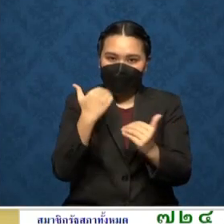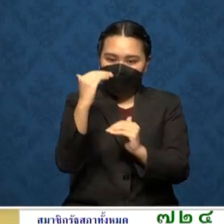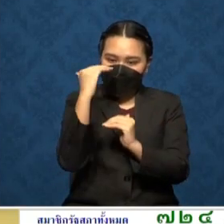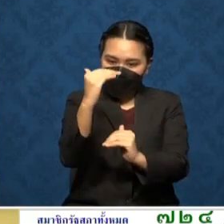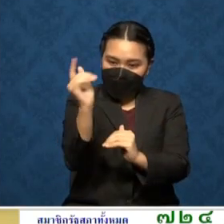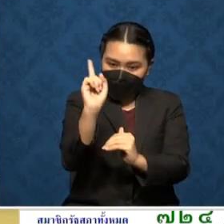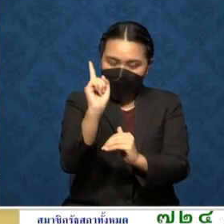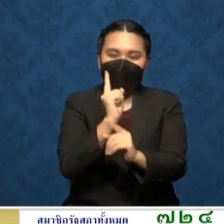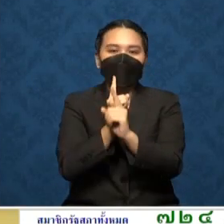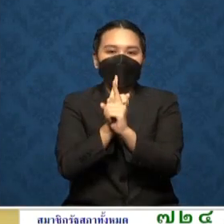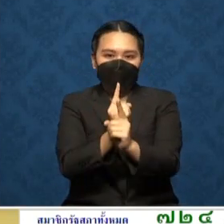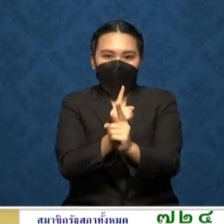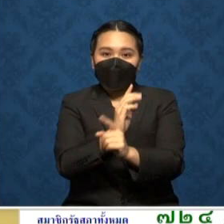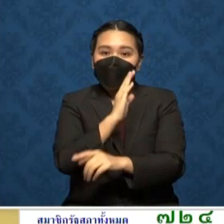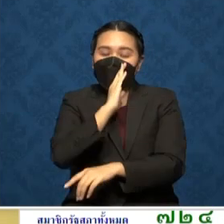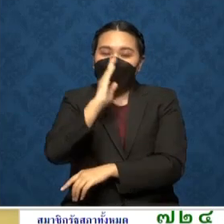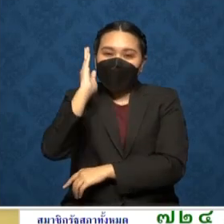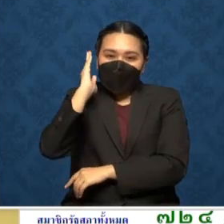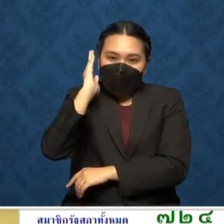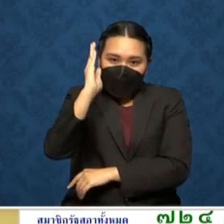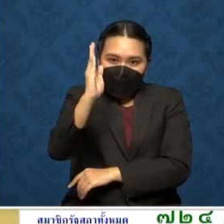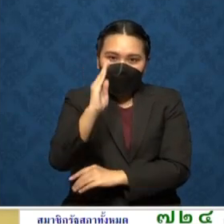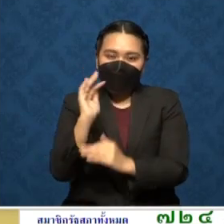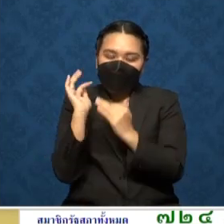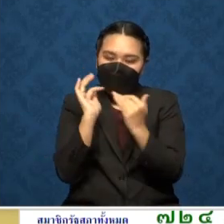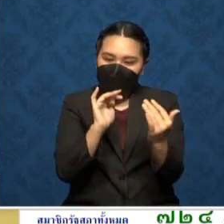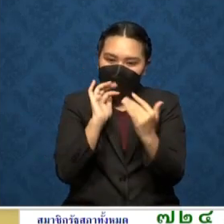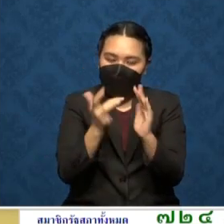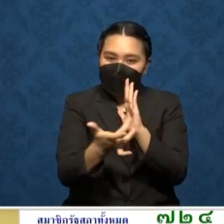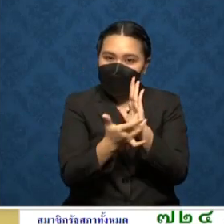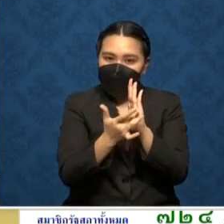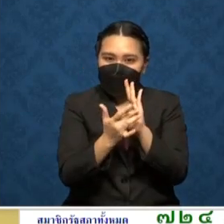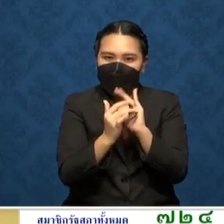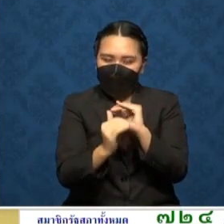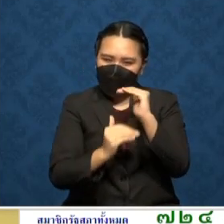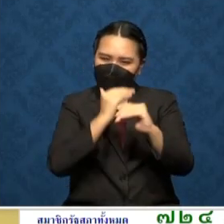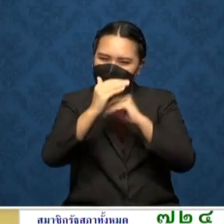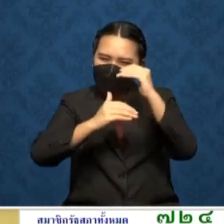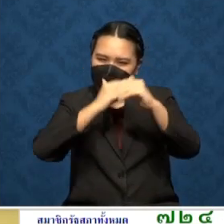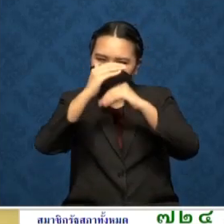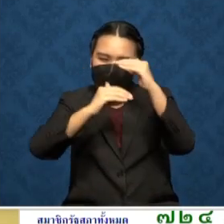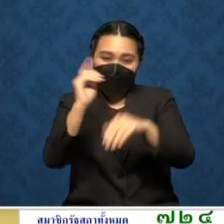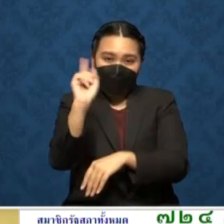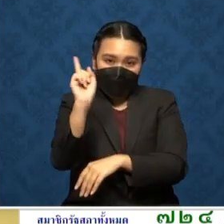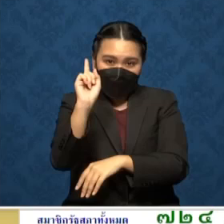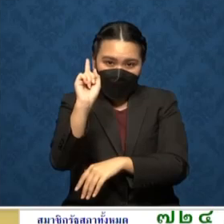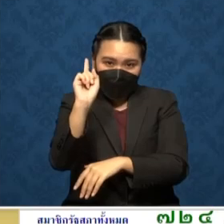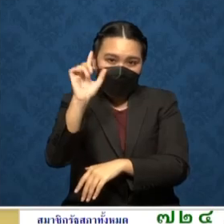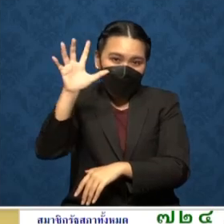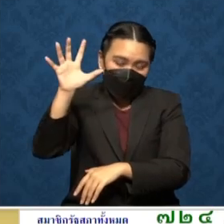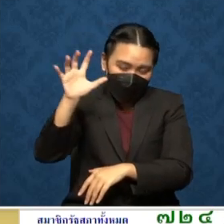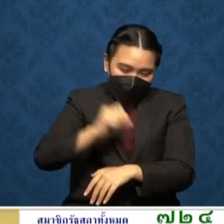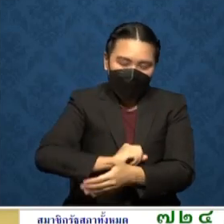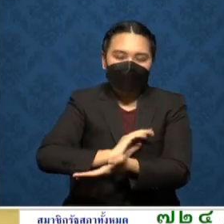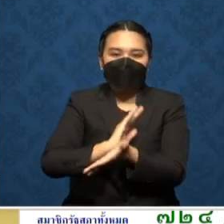ปเพียงนั้นถ้าต่อไปการสื่อสารทางอิเล็กทรอนิกส์มันไปไกลกว่านี้อย่างไรก็สามารถนำมาใ